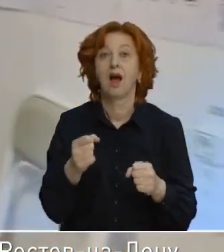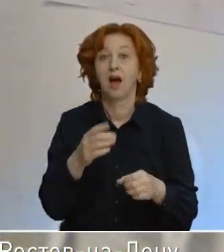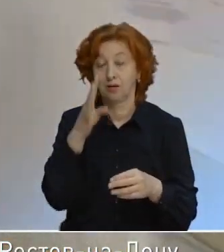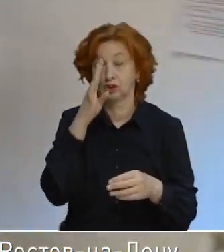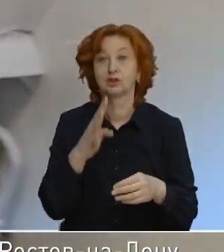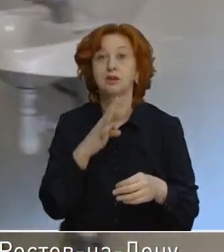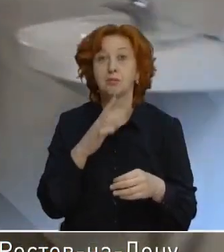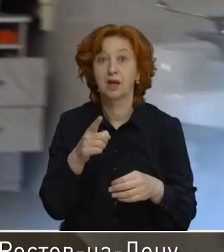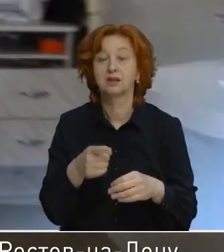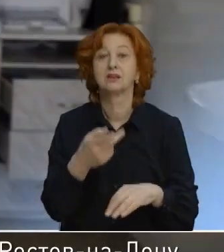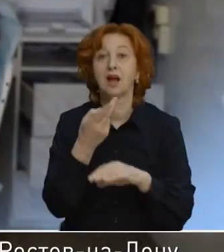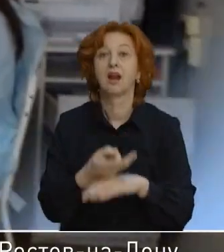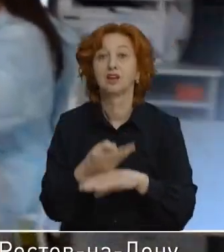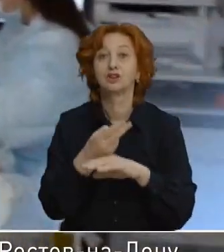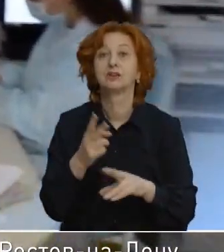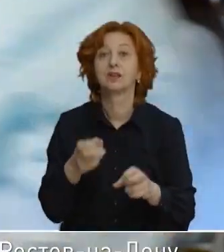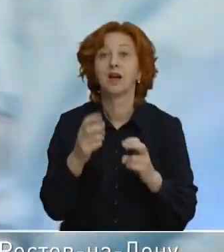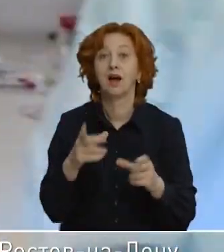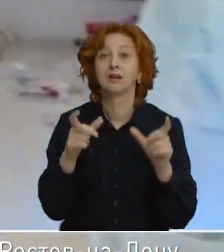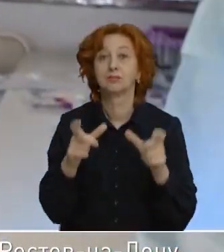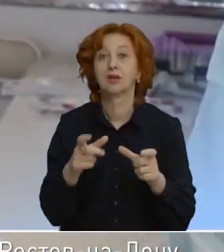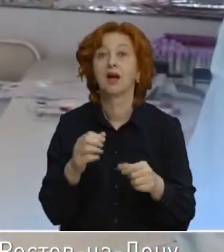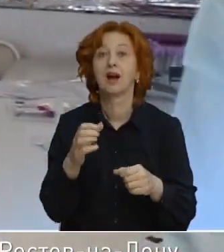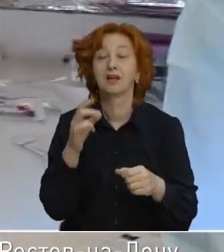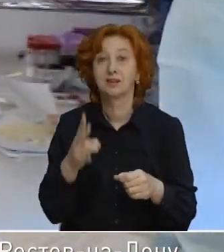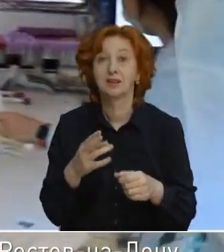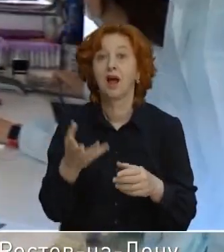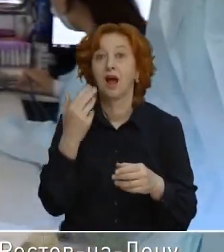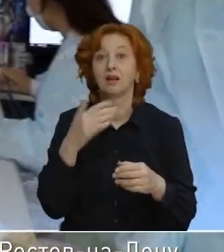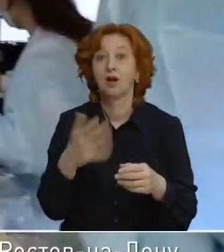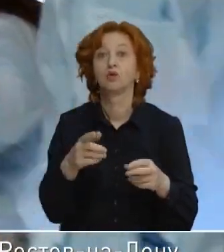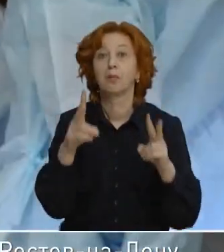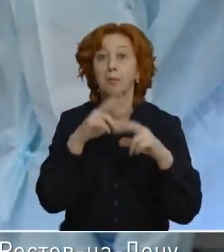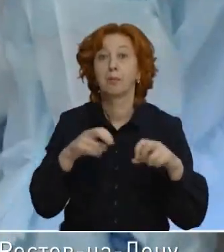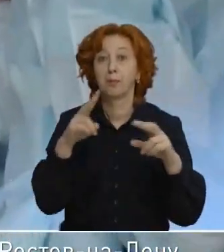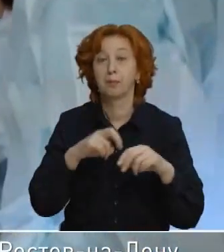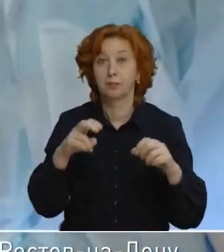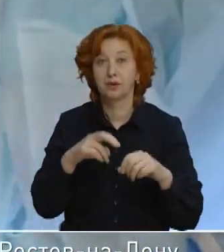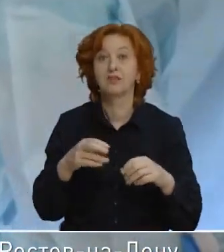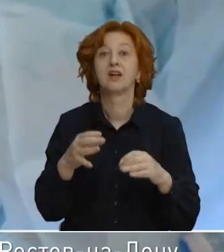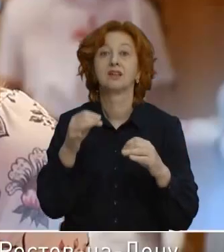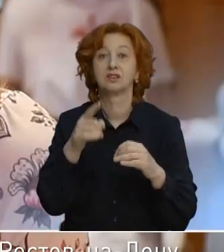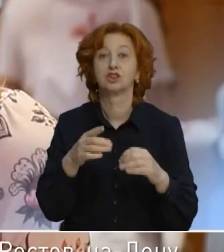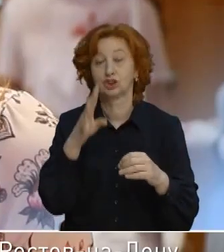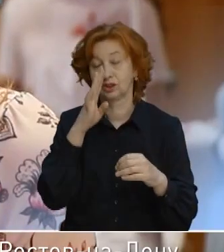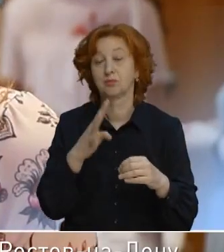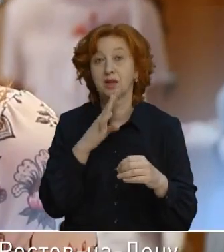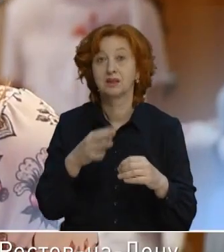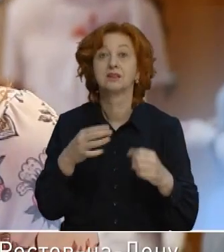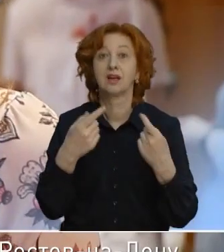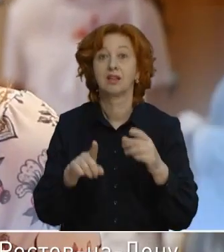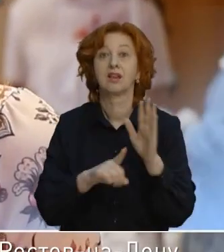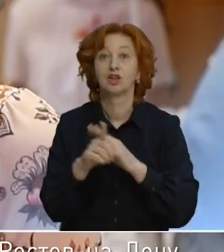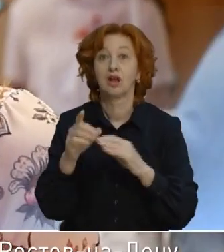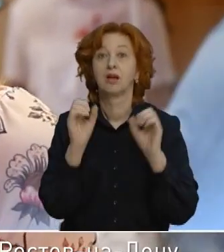4 важно прийти еще раз, потому что когда вы сдаете кровь, ваша кровь отправляется на карантин на 4 месяца и хранится 3